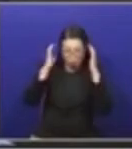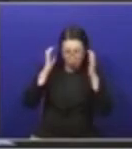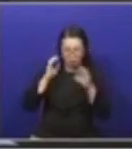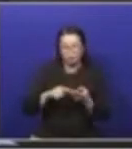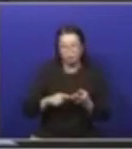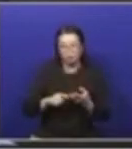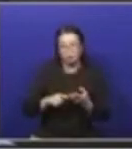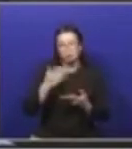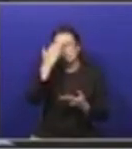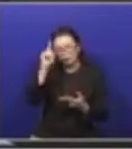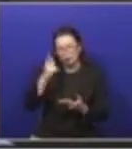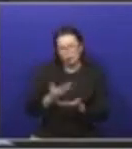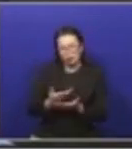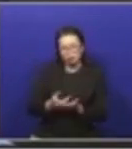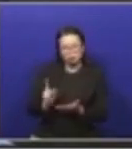ค่ะเพื่ออะไรครับ